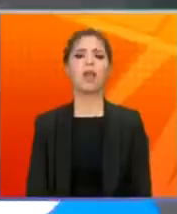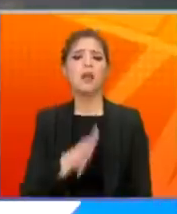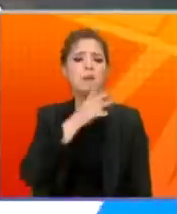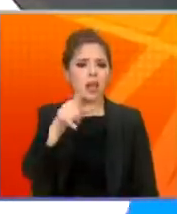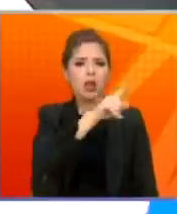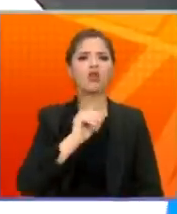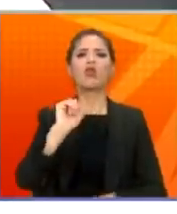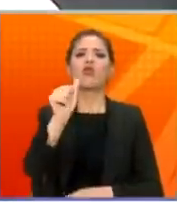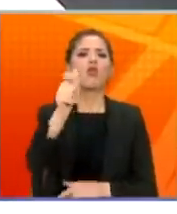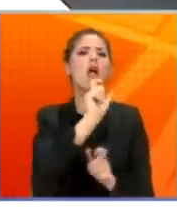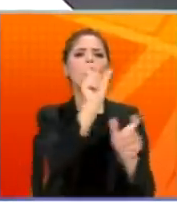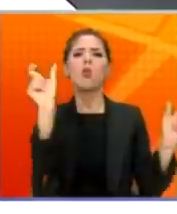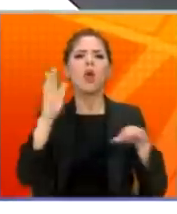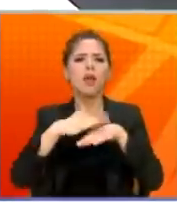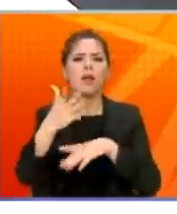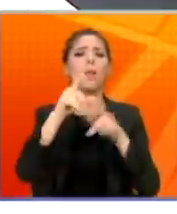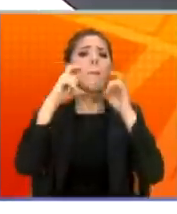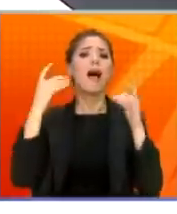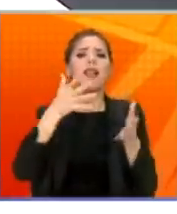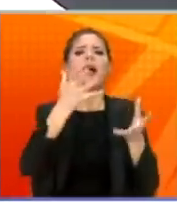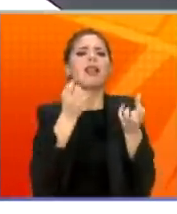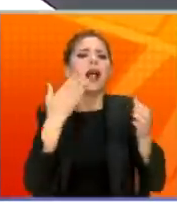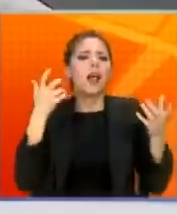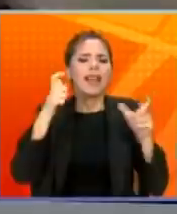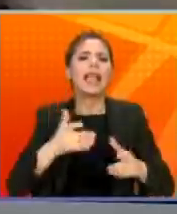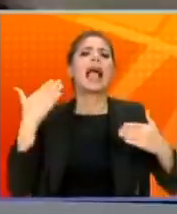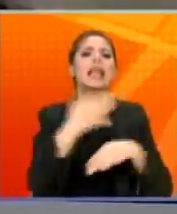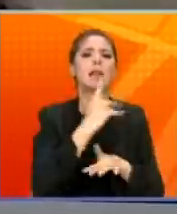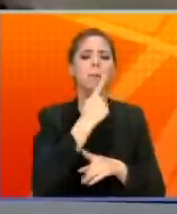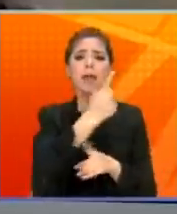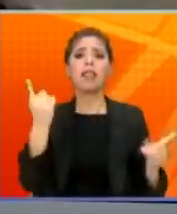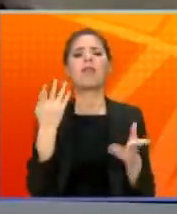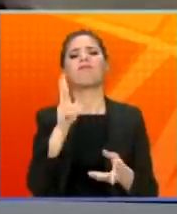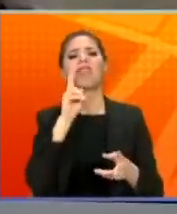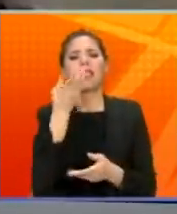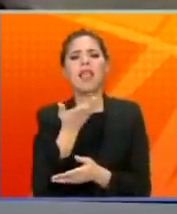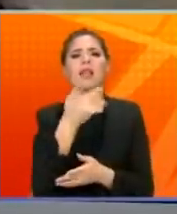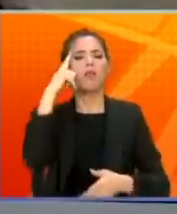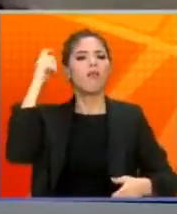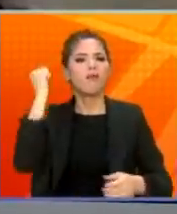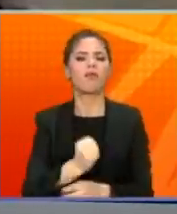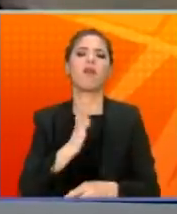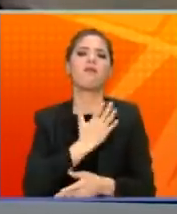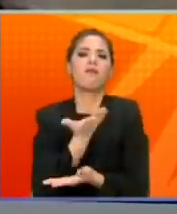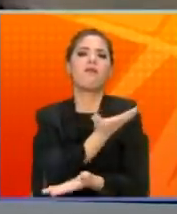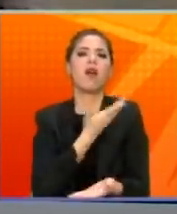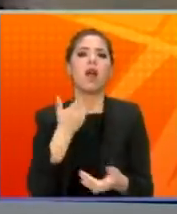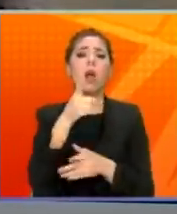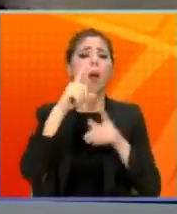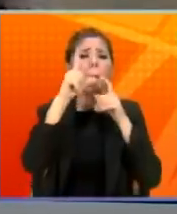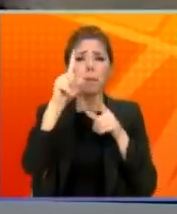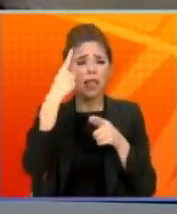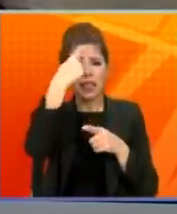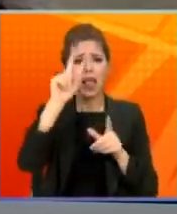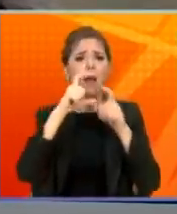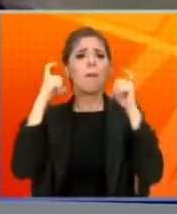bu biliyorsunuz günlerdir uyarılar yapılıyor maskesi toplu olanlara girmeyin diye Ama ne yazık ki burada inat edenler var sadece